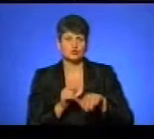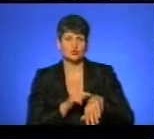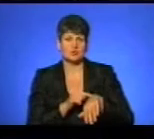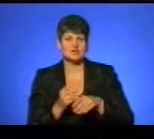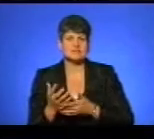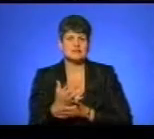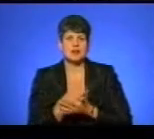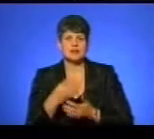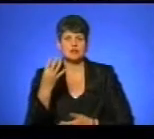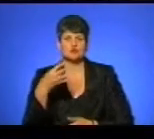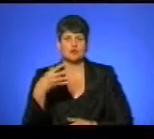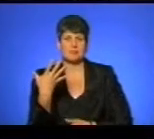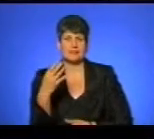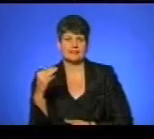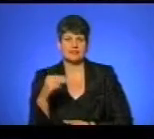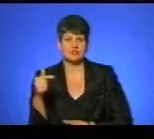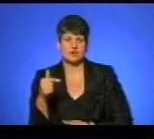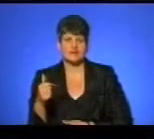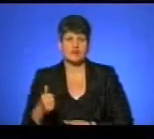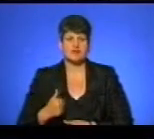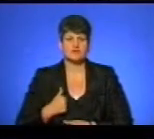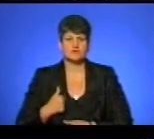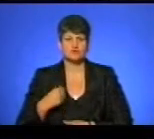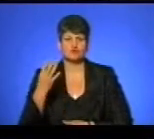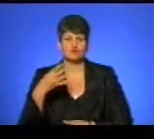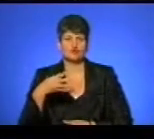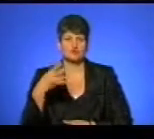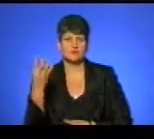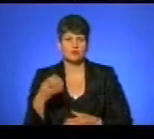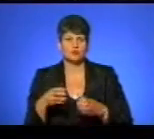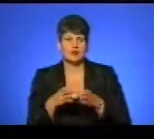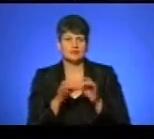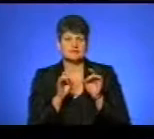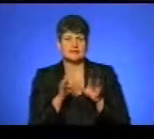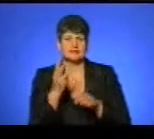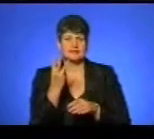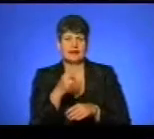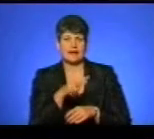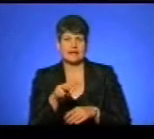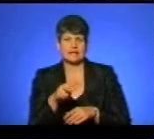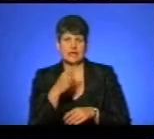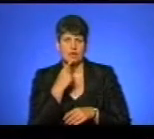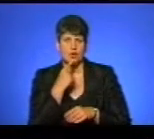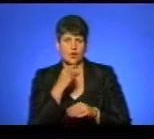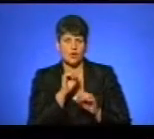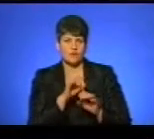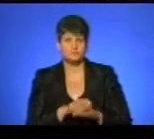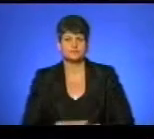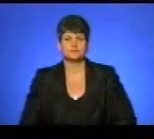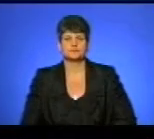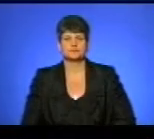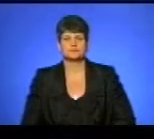зібрали 45 тисяч гривень, а військові 44-ї бригади здали майже 3 літри крові. А також розповімо про інше.